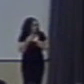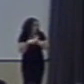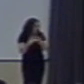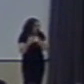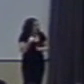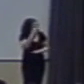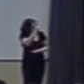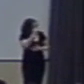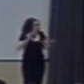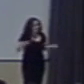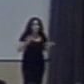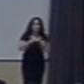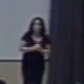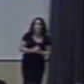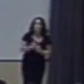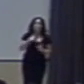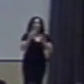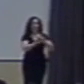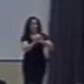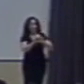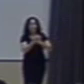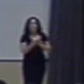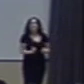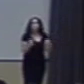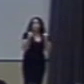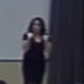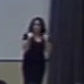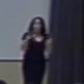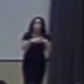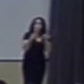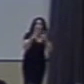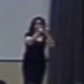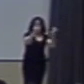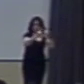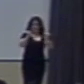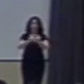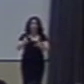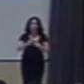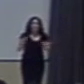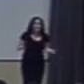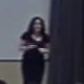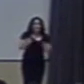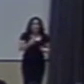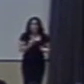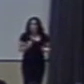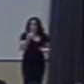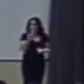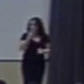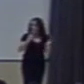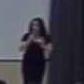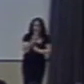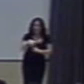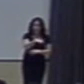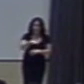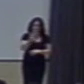Quan parlem de responsabilitat social corporativa, a mi no m'agrada, i no sé si aquest és el millor lloc per dir-ho així, no? Potser és